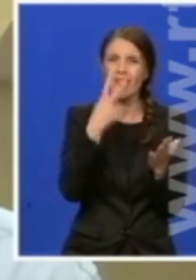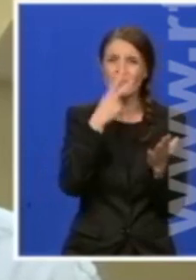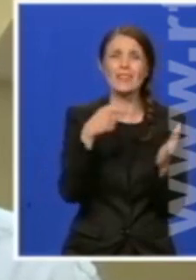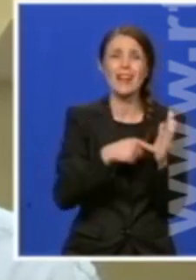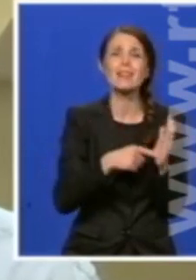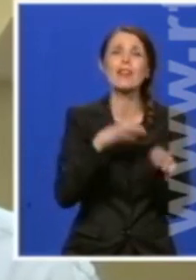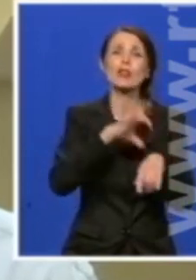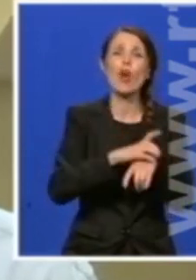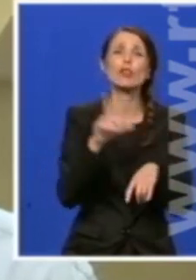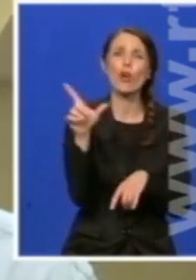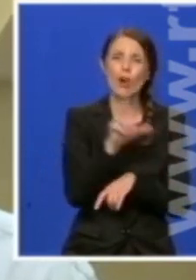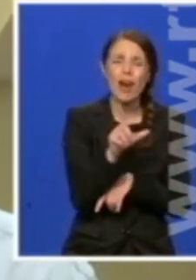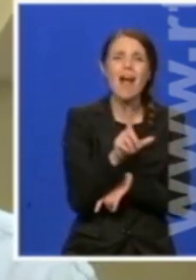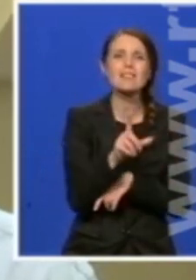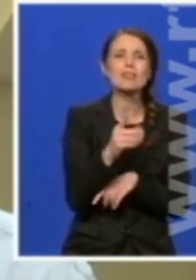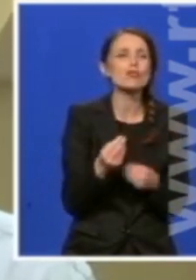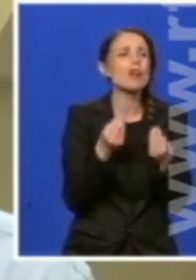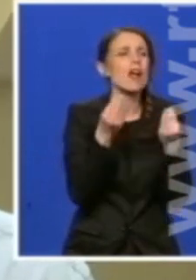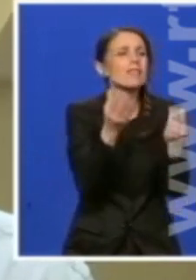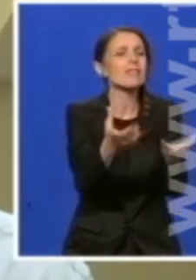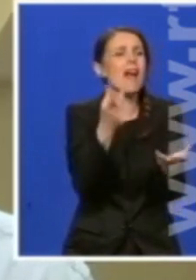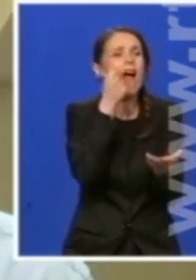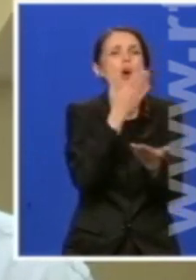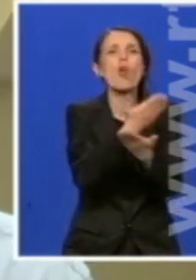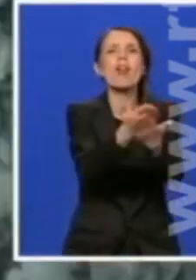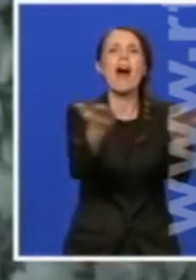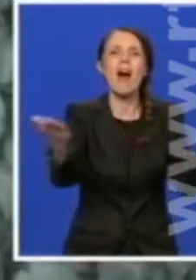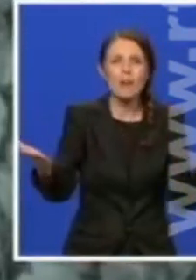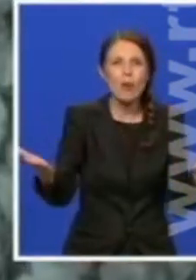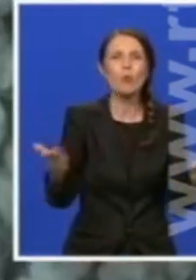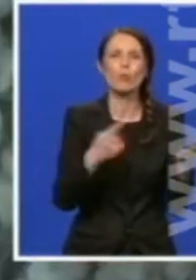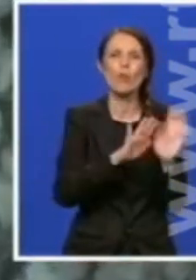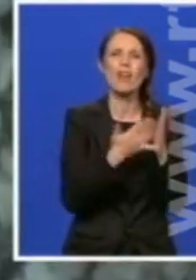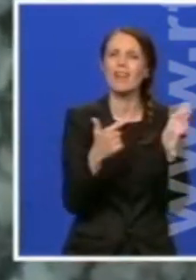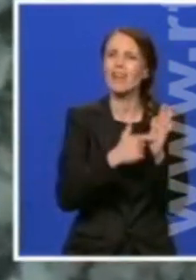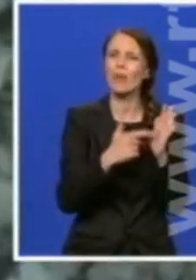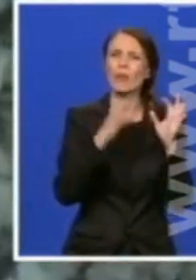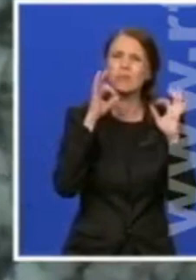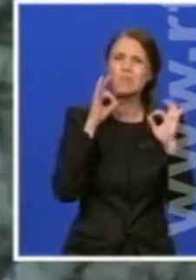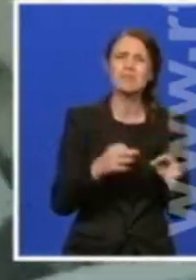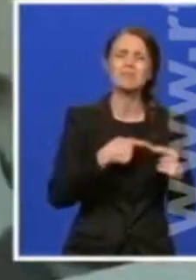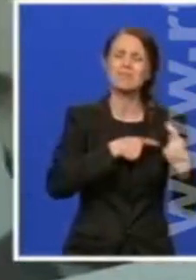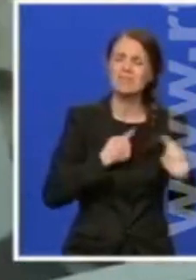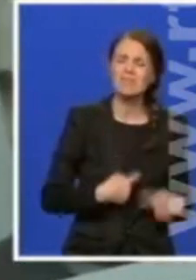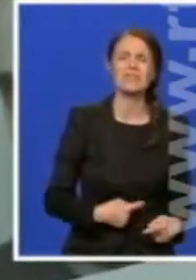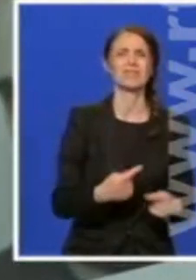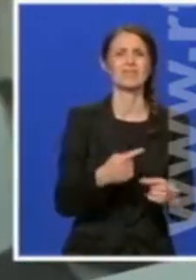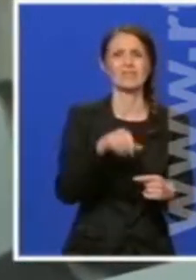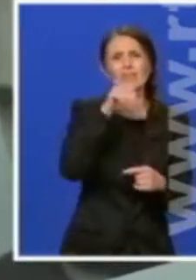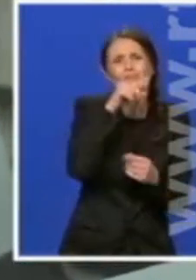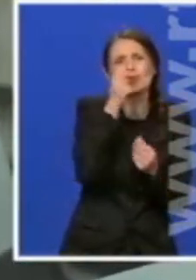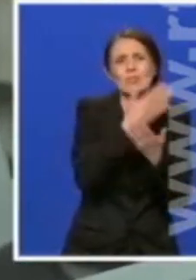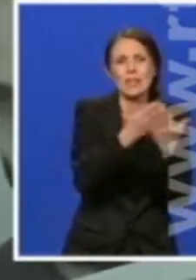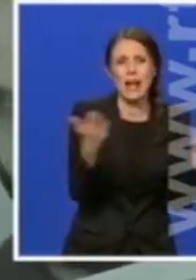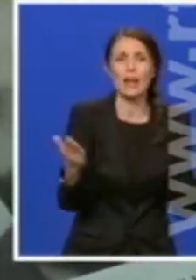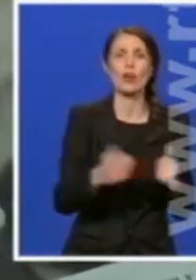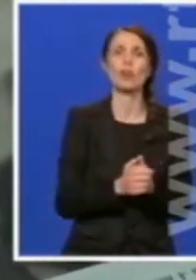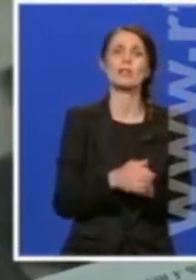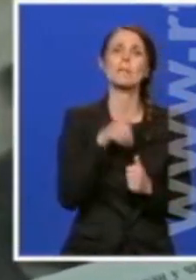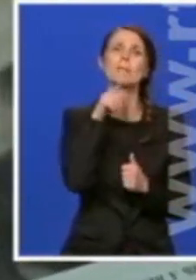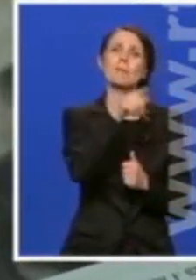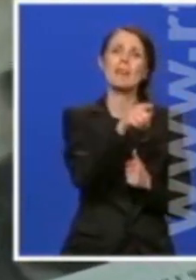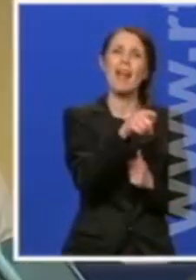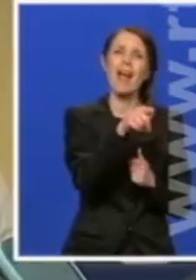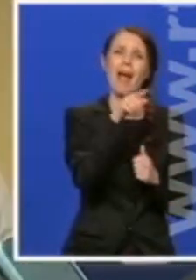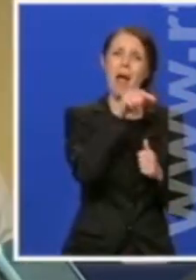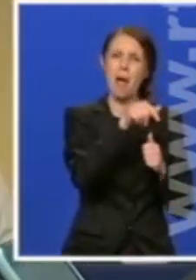Lazić ostavio svom srpskom narodu jednu knjigu duboke odanosti. Medija centar odbrana objavio je knjigu u ediciji